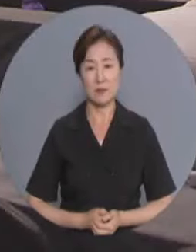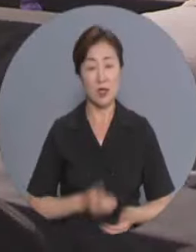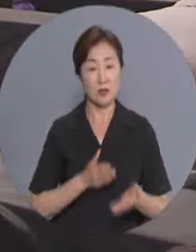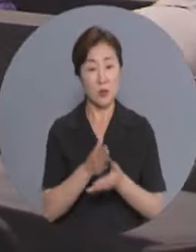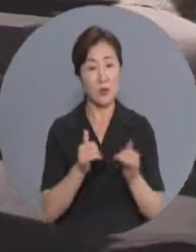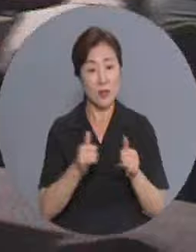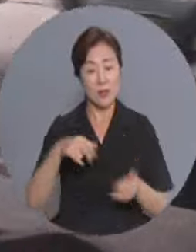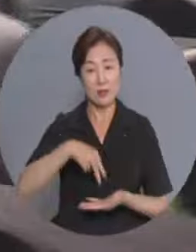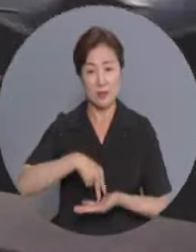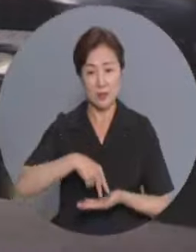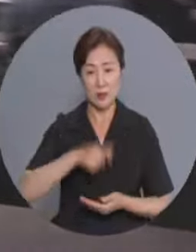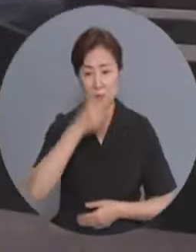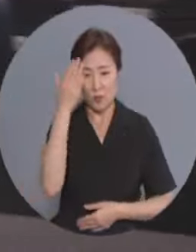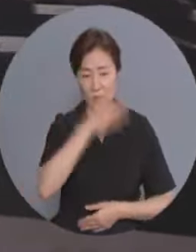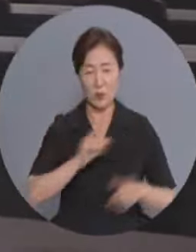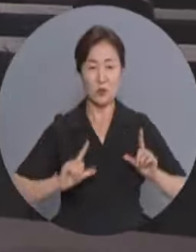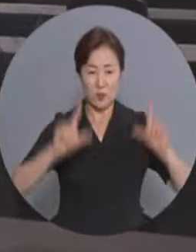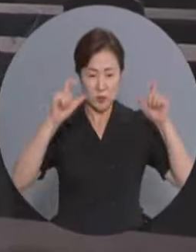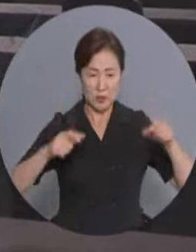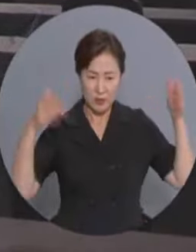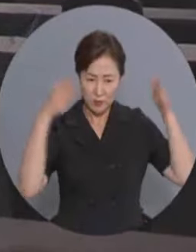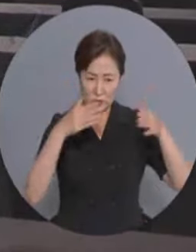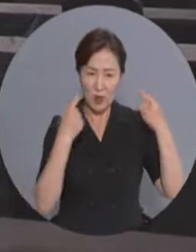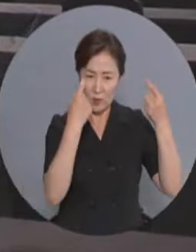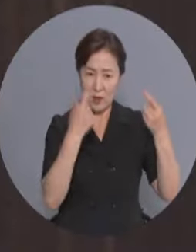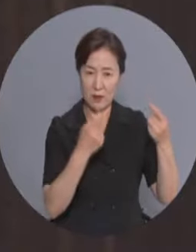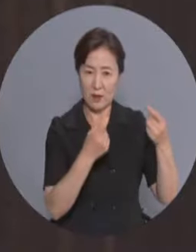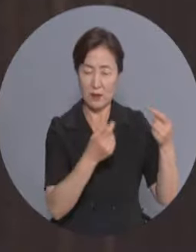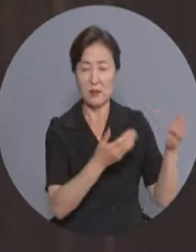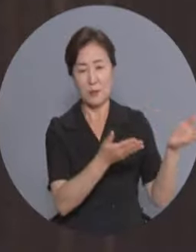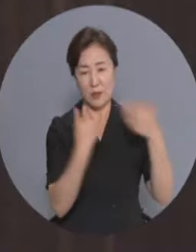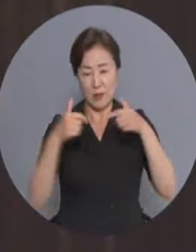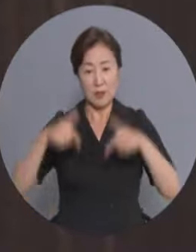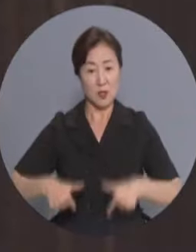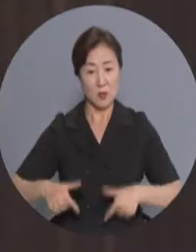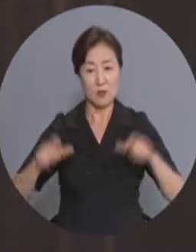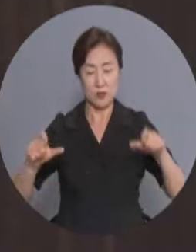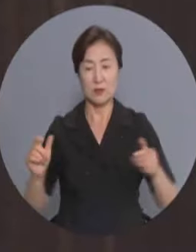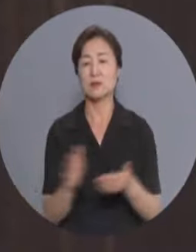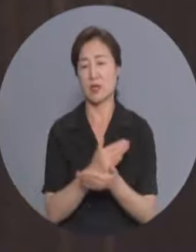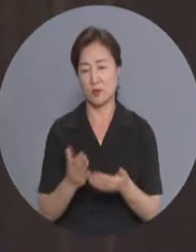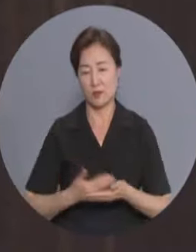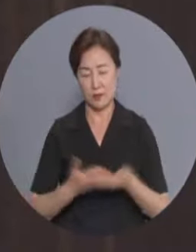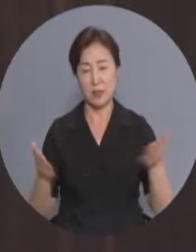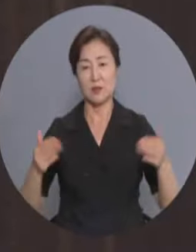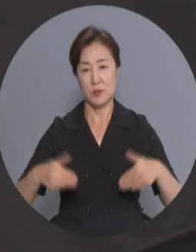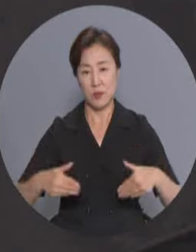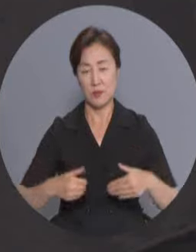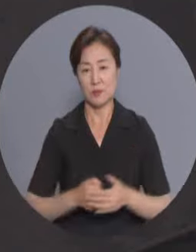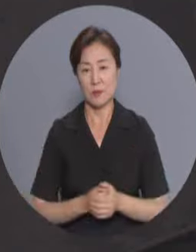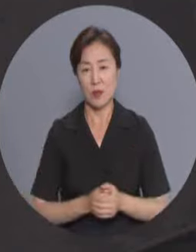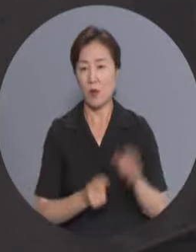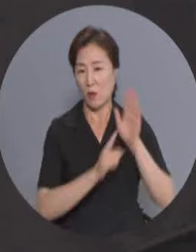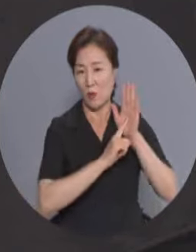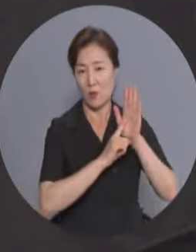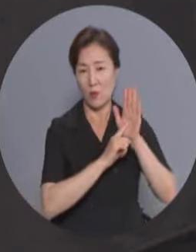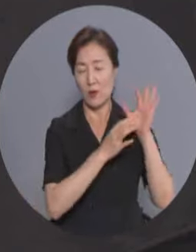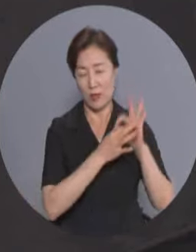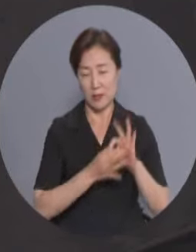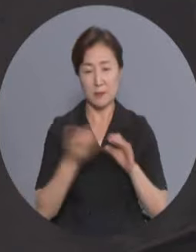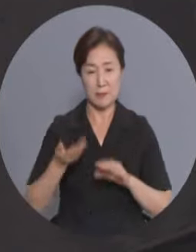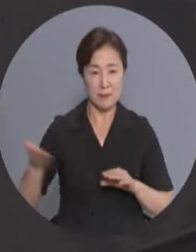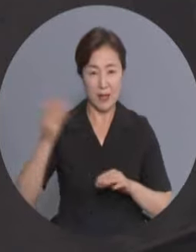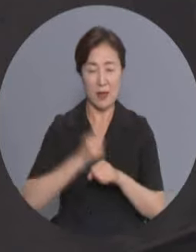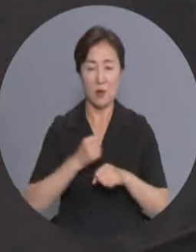전문가들은 또 여수 동북권에 편중된 관광객을 서부권 있 화양 지역 등으로 분산하기 위해 홍보를 강화하고